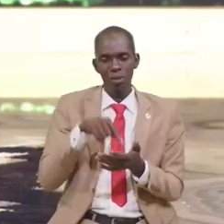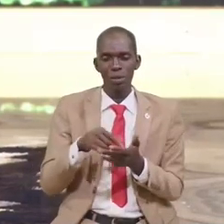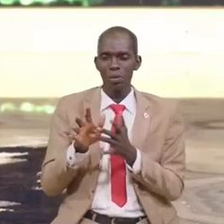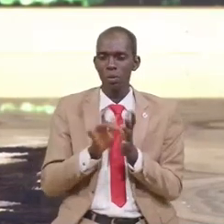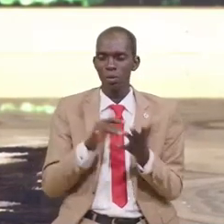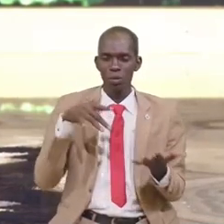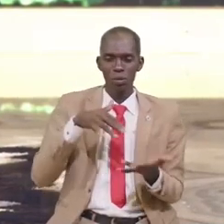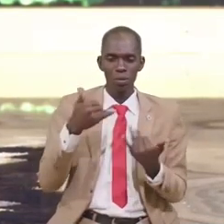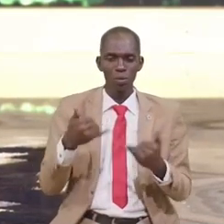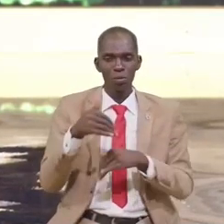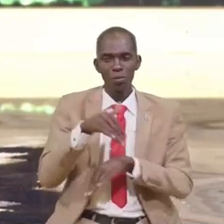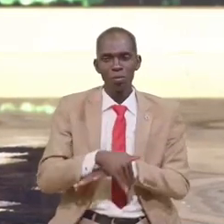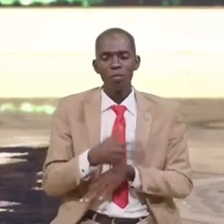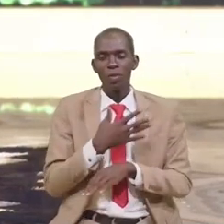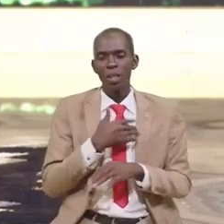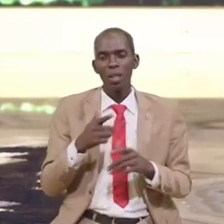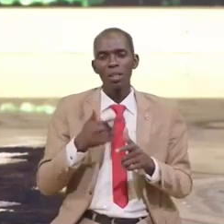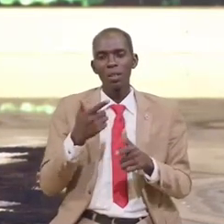aujourd'hui à l'étude biblique et